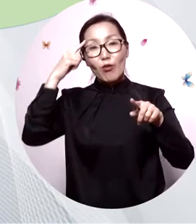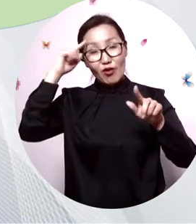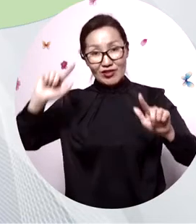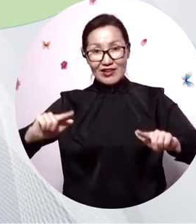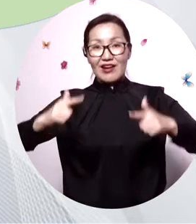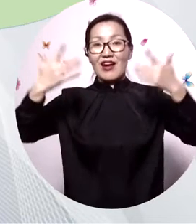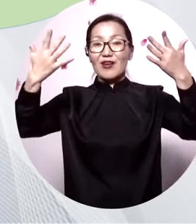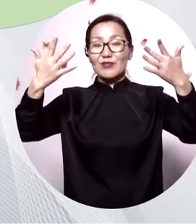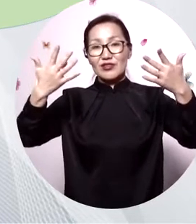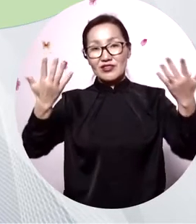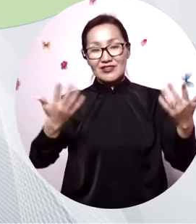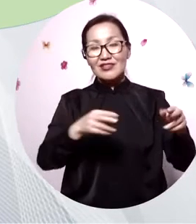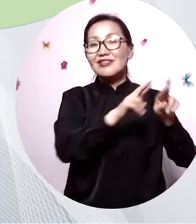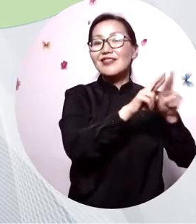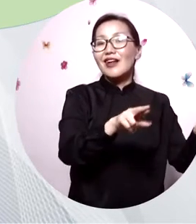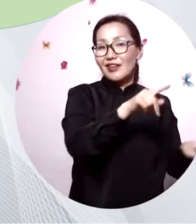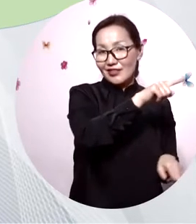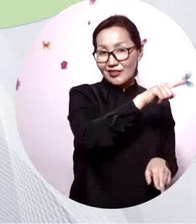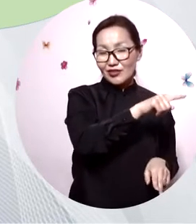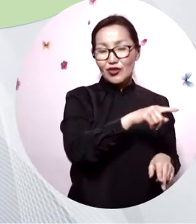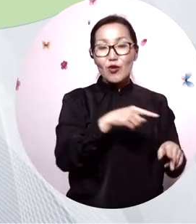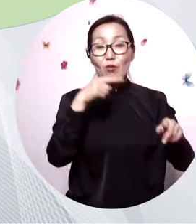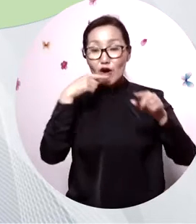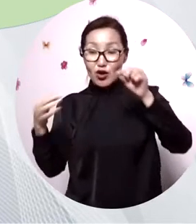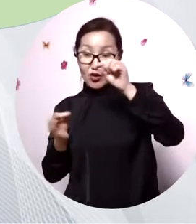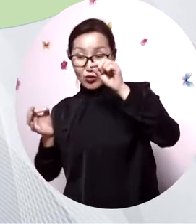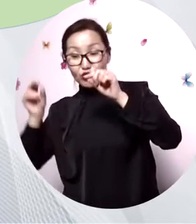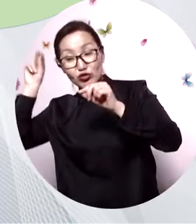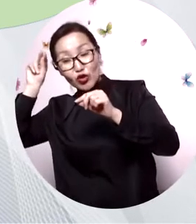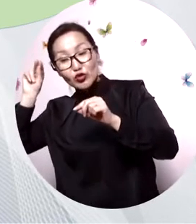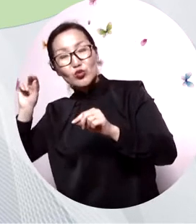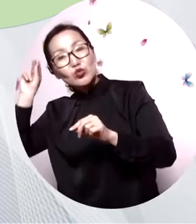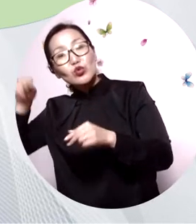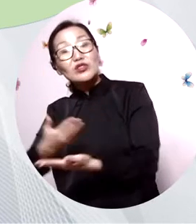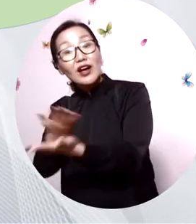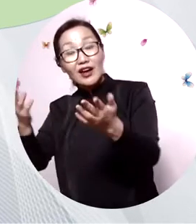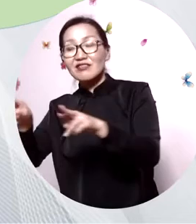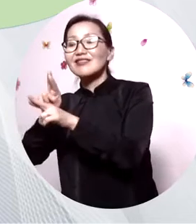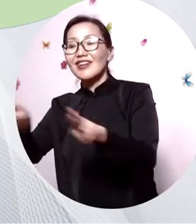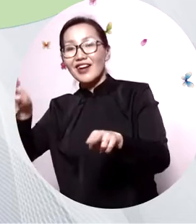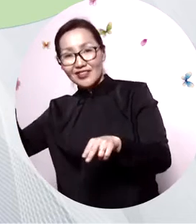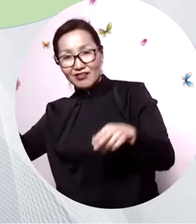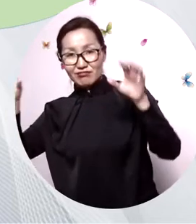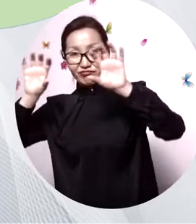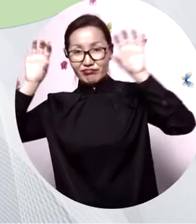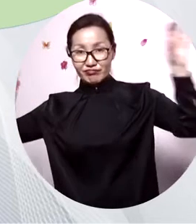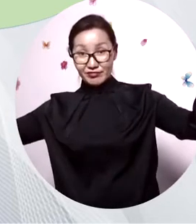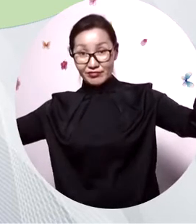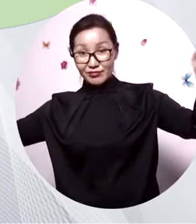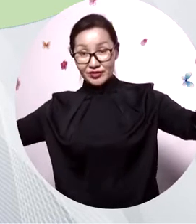Монгол гайхамшиг ихийн ялгаатай тал, морин хуур хөгжмөө тоглож сурцгаа ихийн ялгаатай